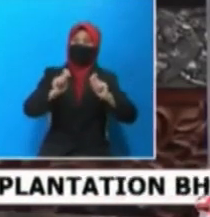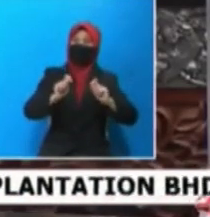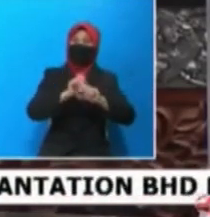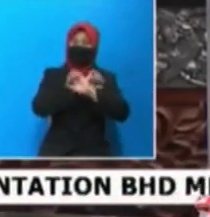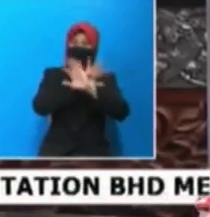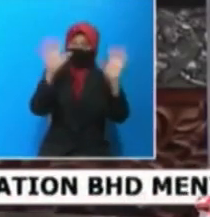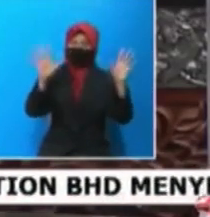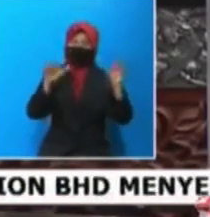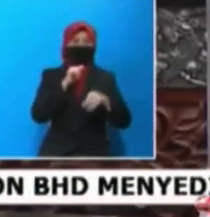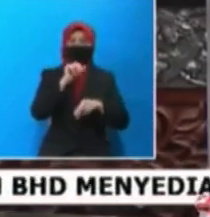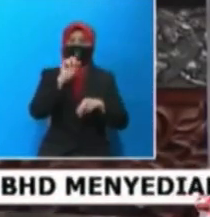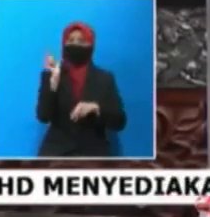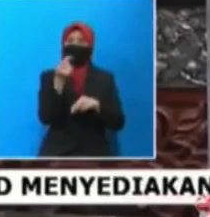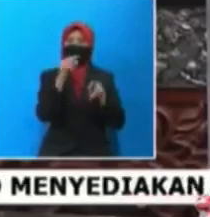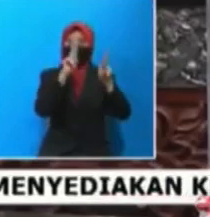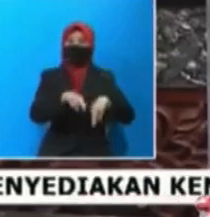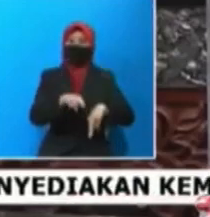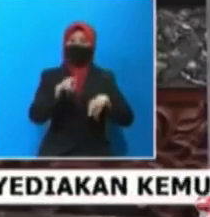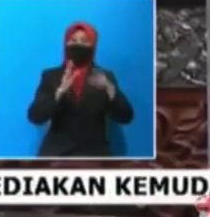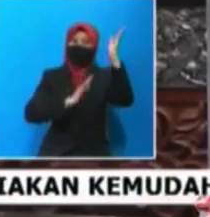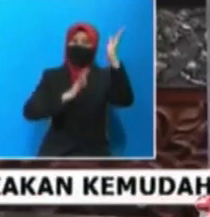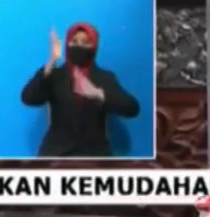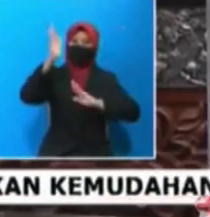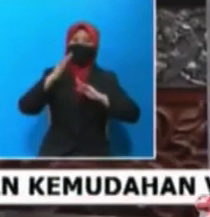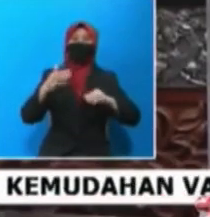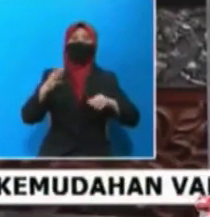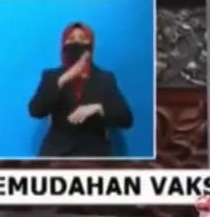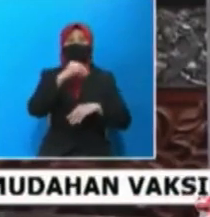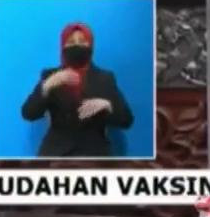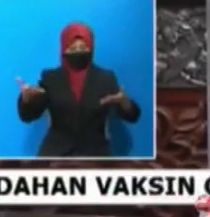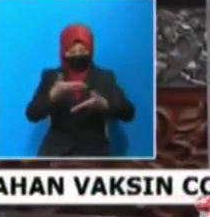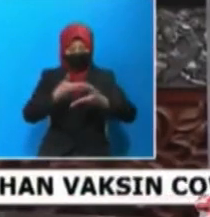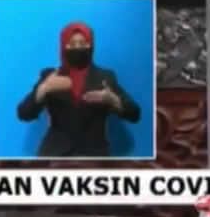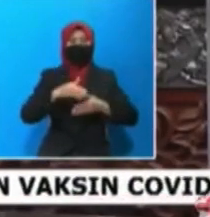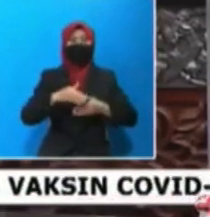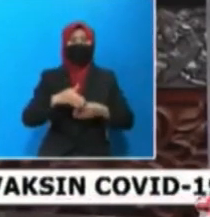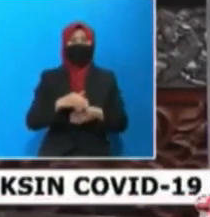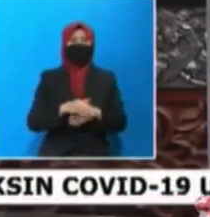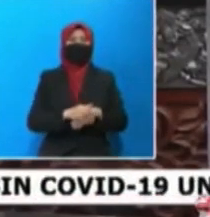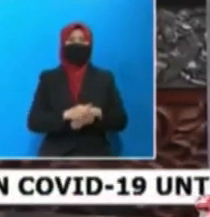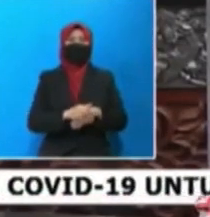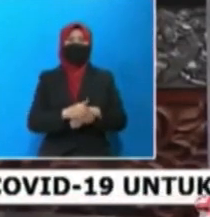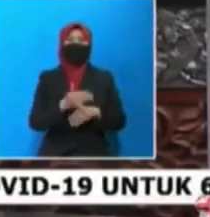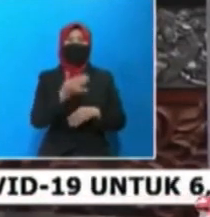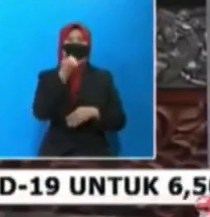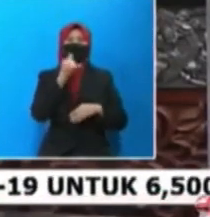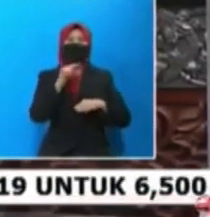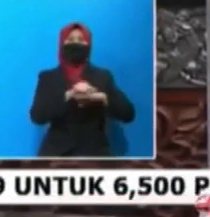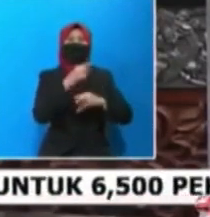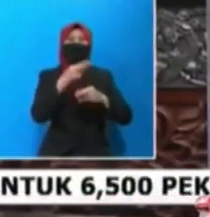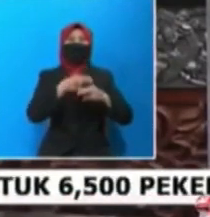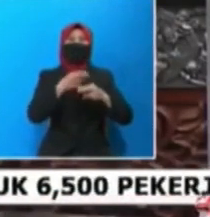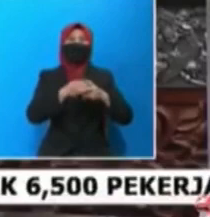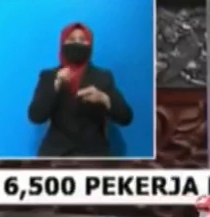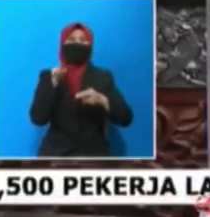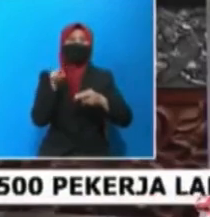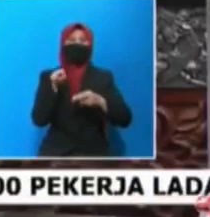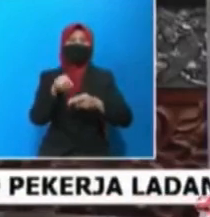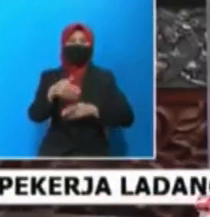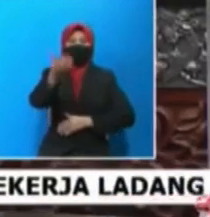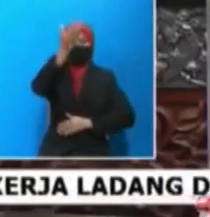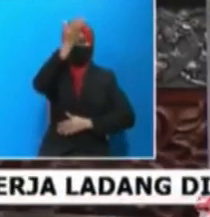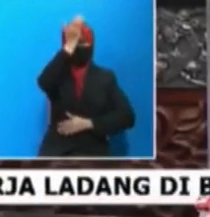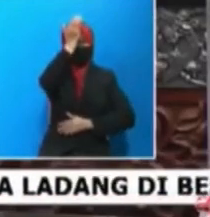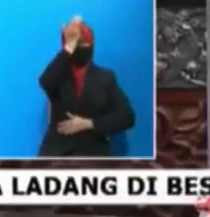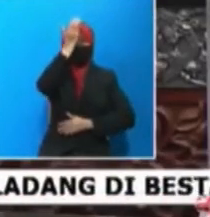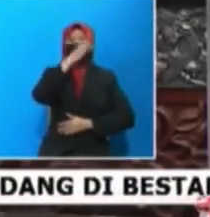rakyat Malaysia dan ahli-ahli parlimen di sini, tetapi juga menyalahgunakan nama baik Yang di-Pertuan Agong dan